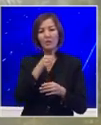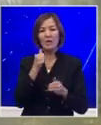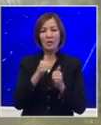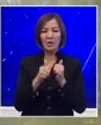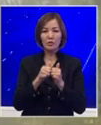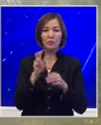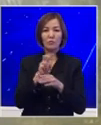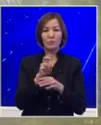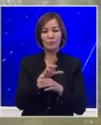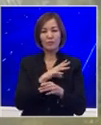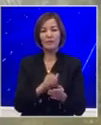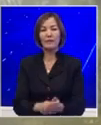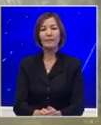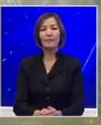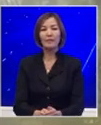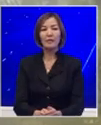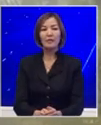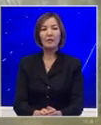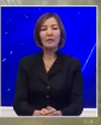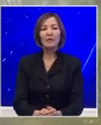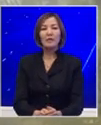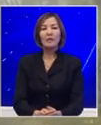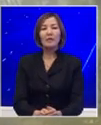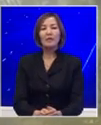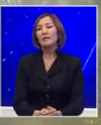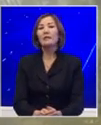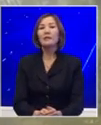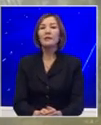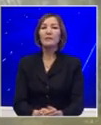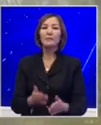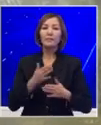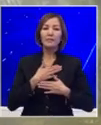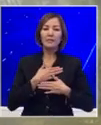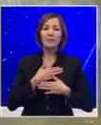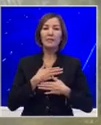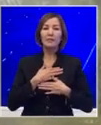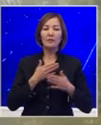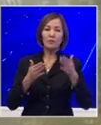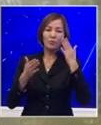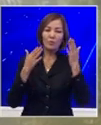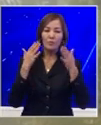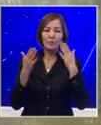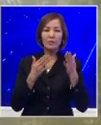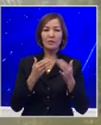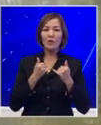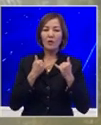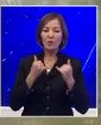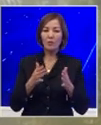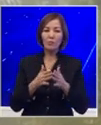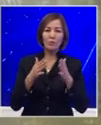осындай шараларды өткізіп тұрады, шақырып тұрады. Енді бұл дегенің біздің көңілімізді аулап, үлкен